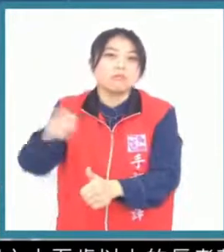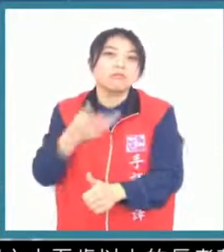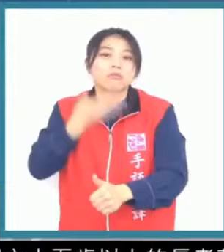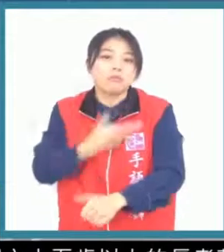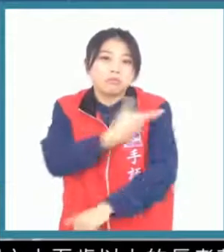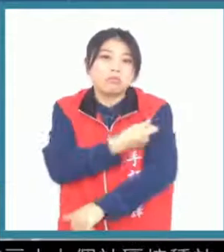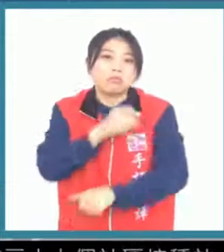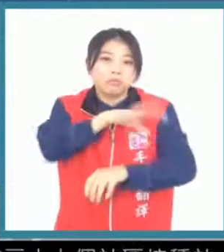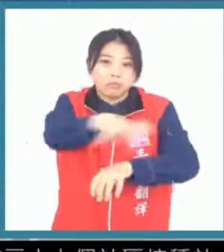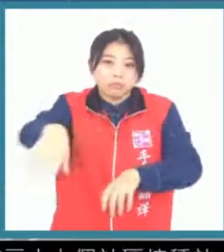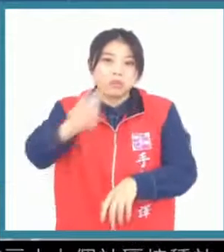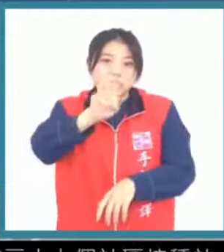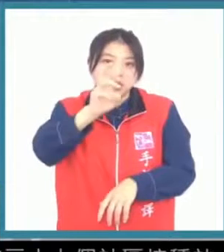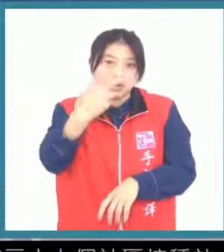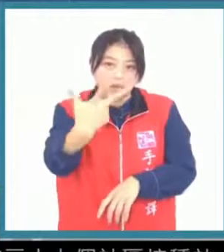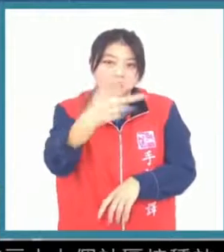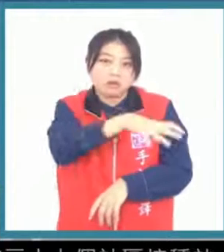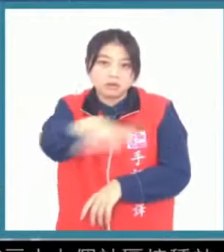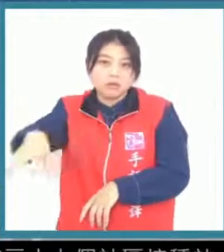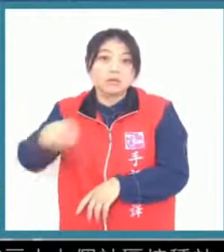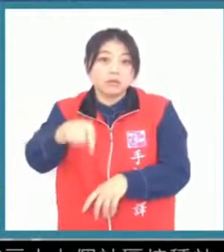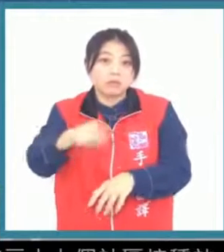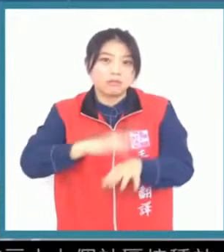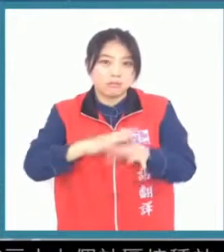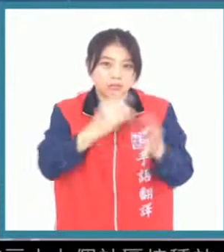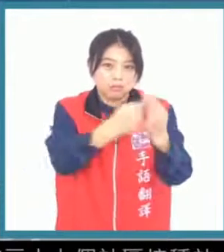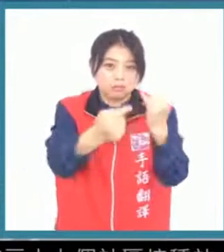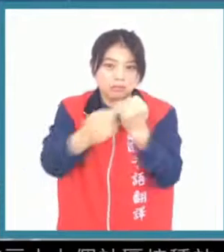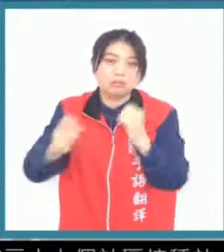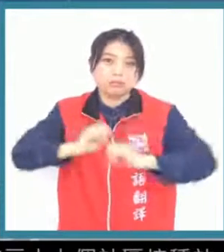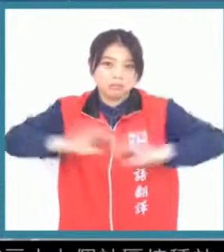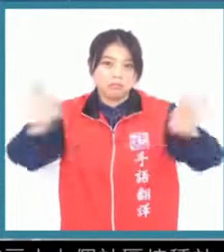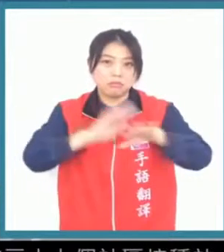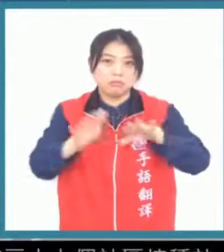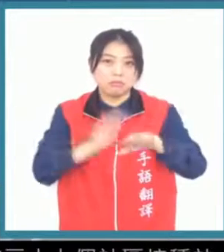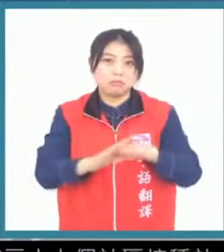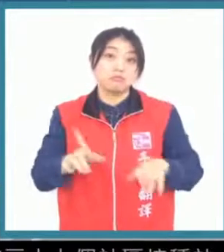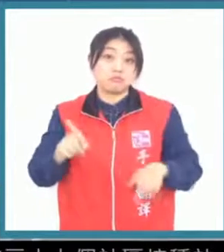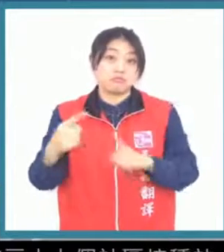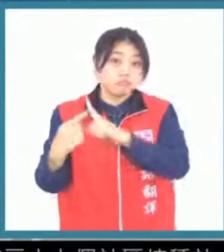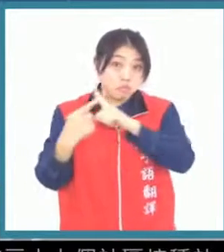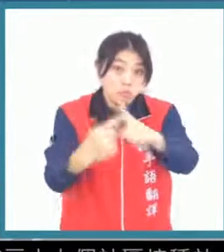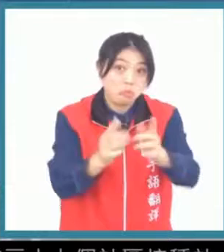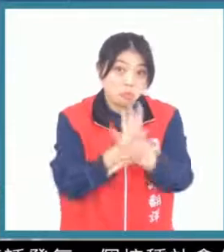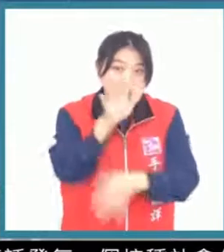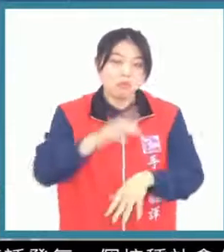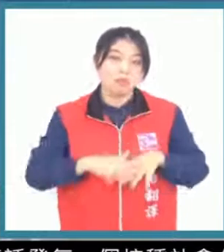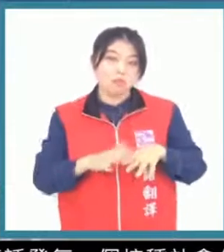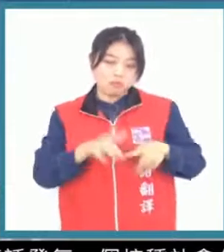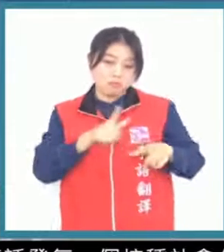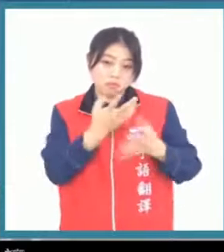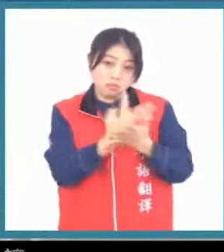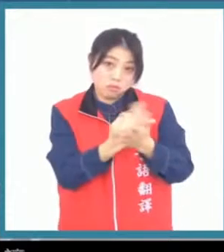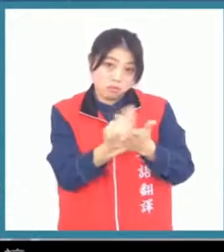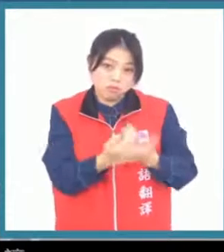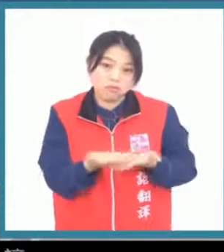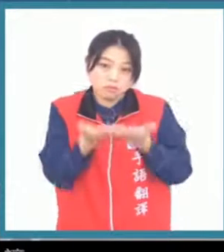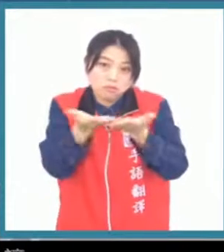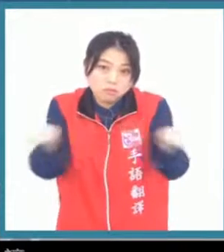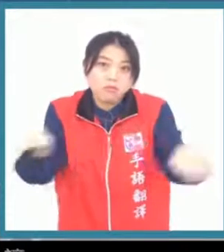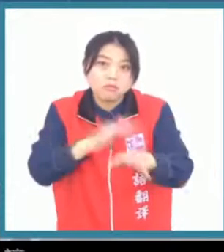我们会发每一个接种站会公告名额，那会发号码牌，让这个长者可以接种莫德纳